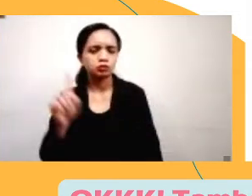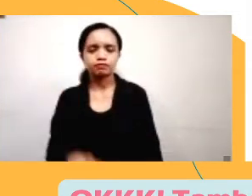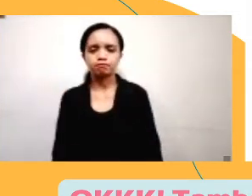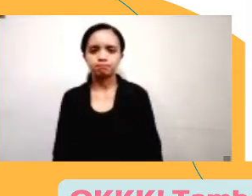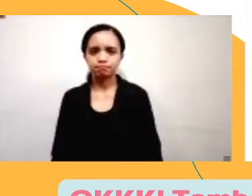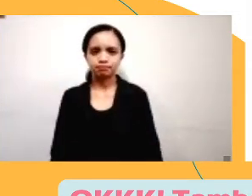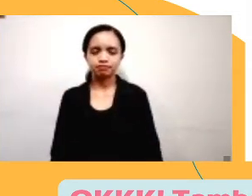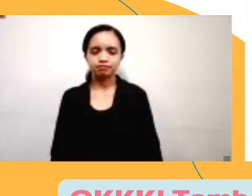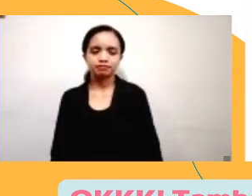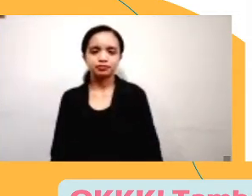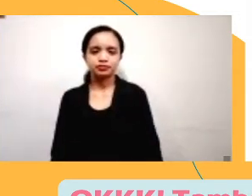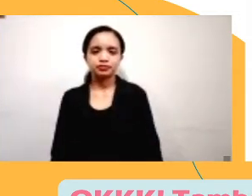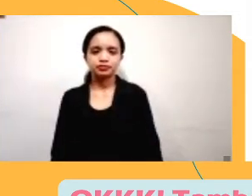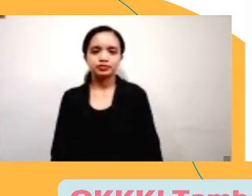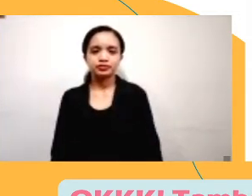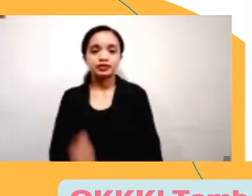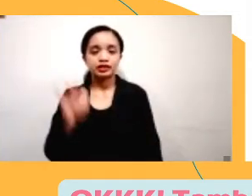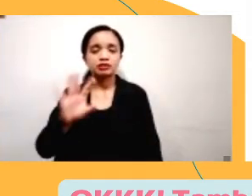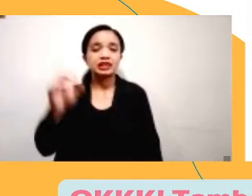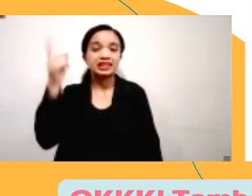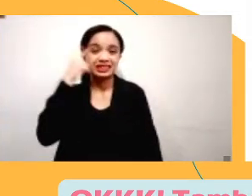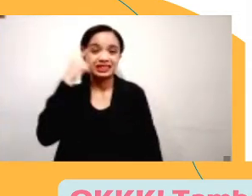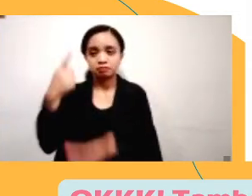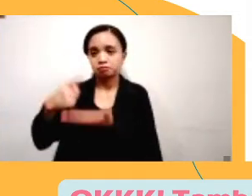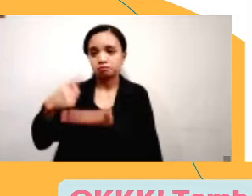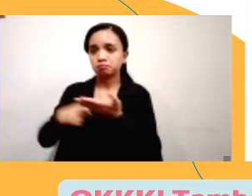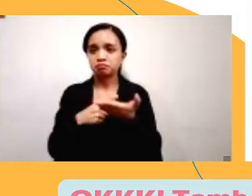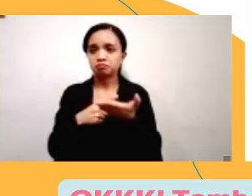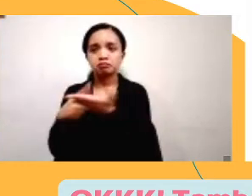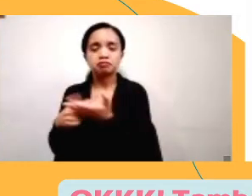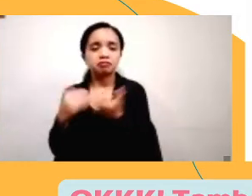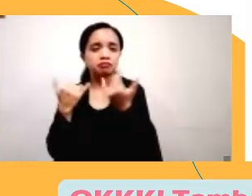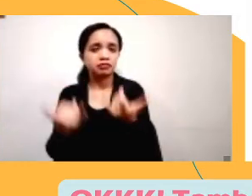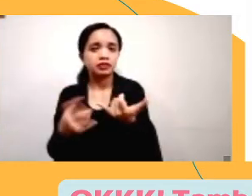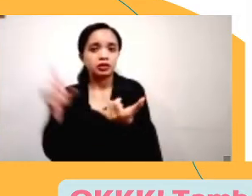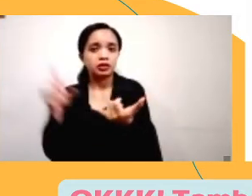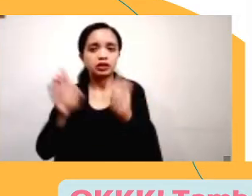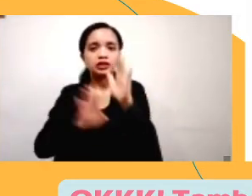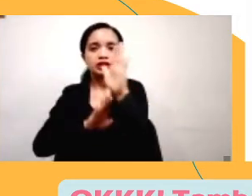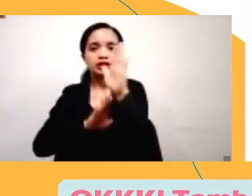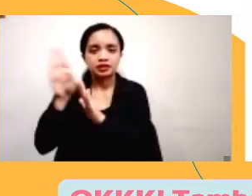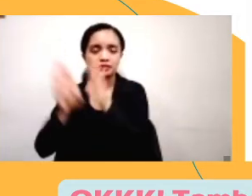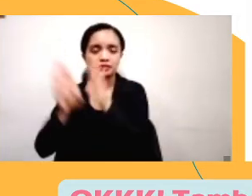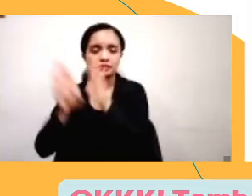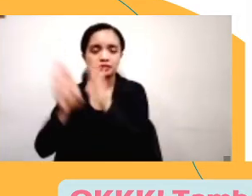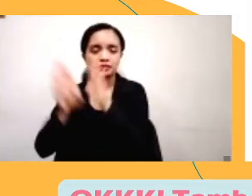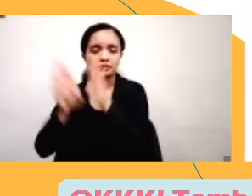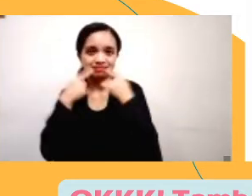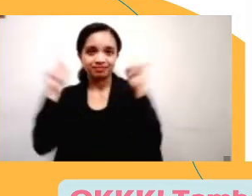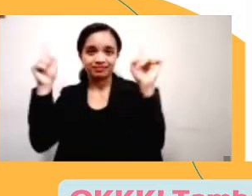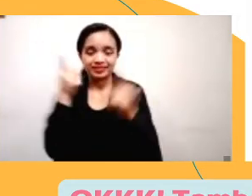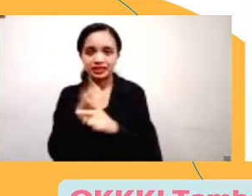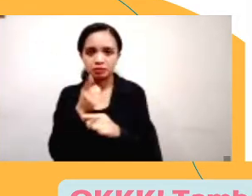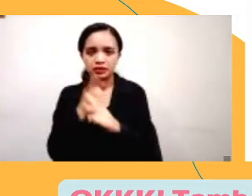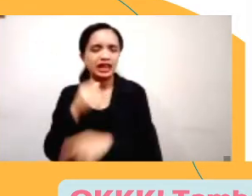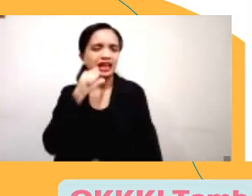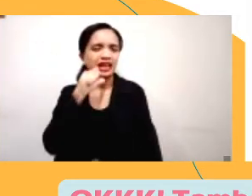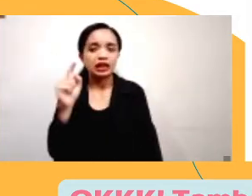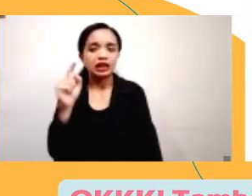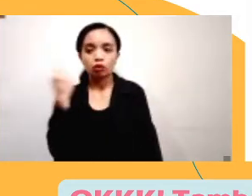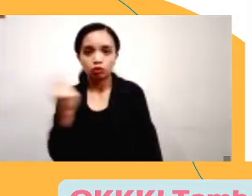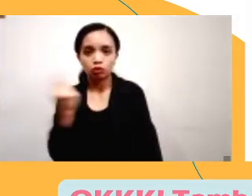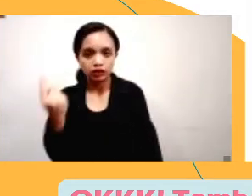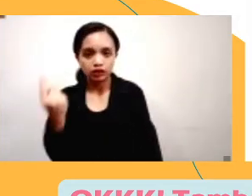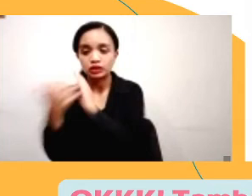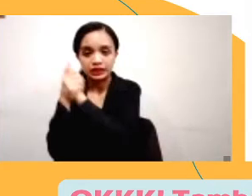Okay. So, pag pinag-uusapan natin ngayon yung development, yung pag-unlad, no? Hindi lamang in terms of skills, no?